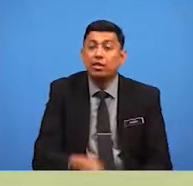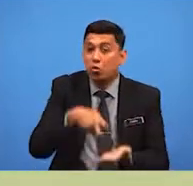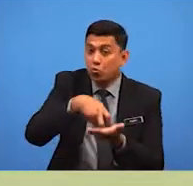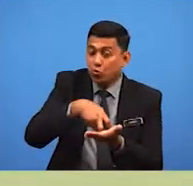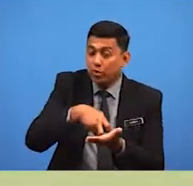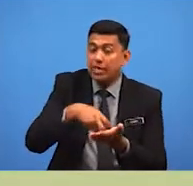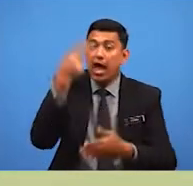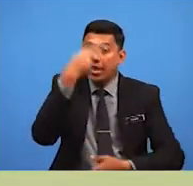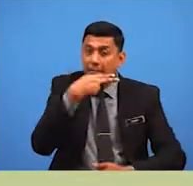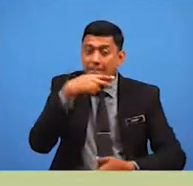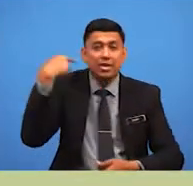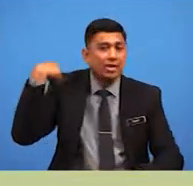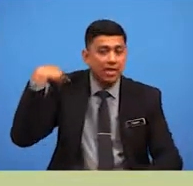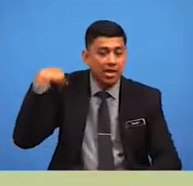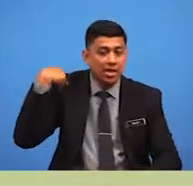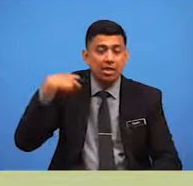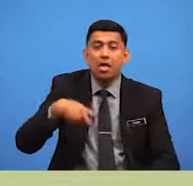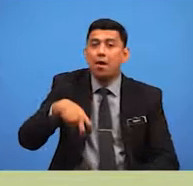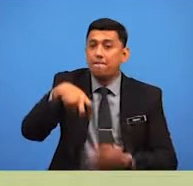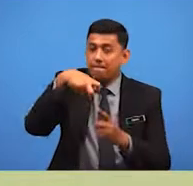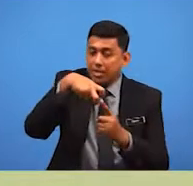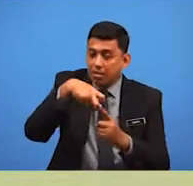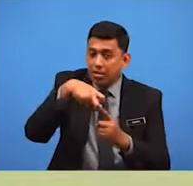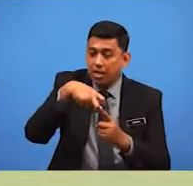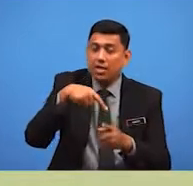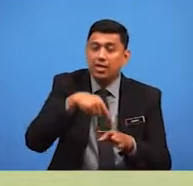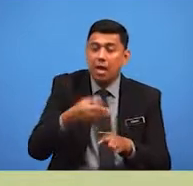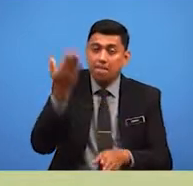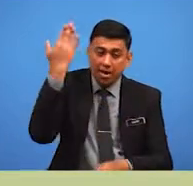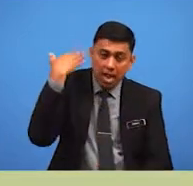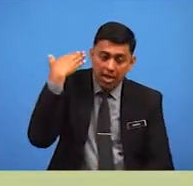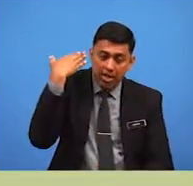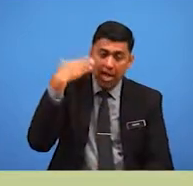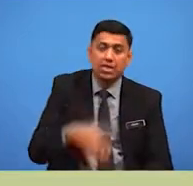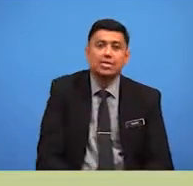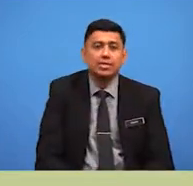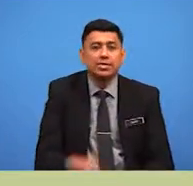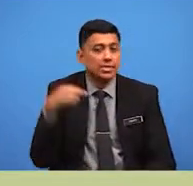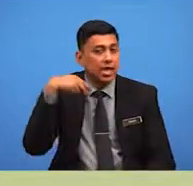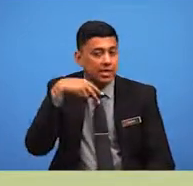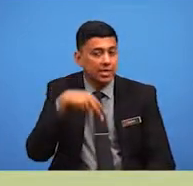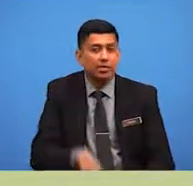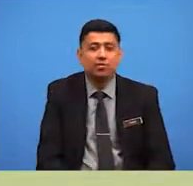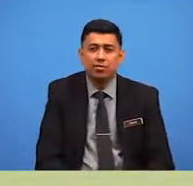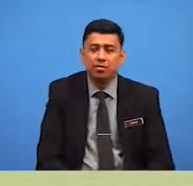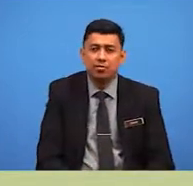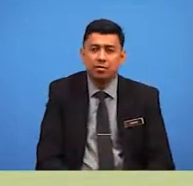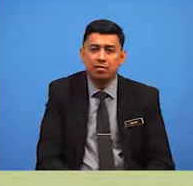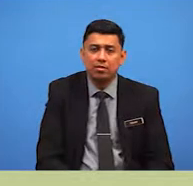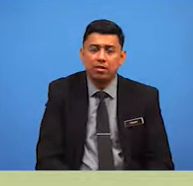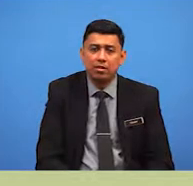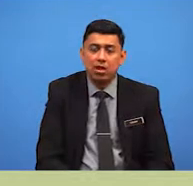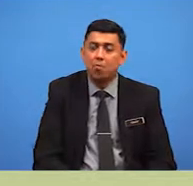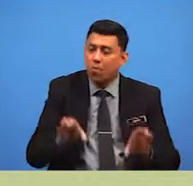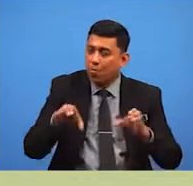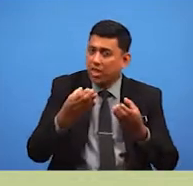kaki manakala pelikat di bahagian belakang kaki. Jadi, perbuatan dan